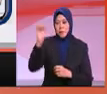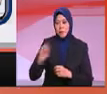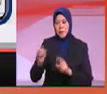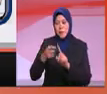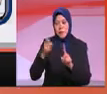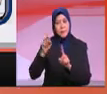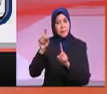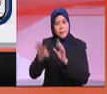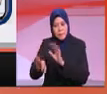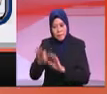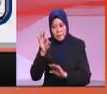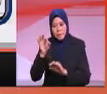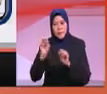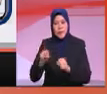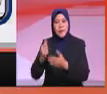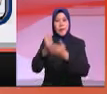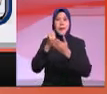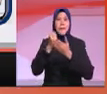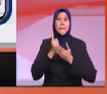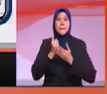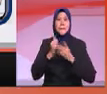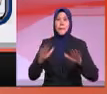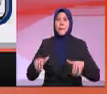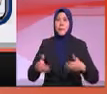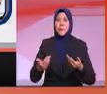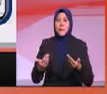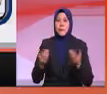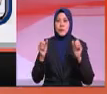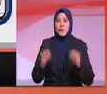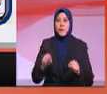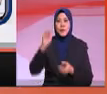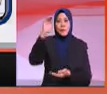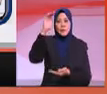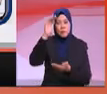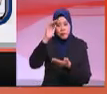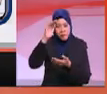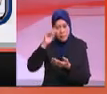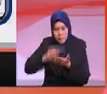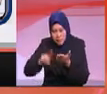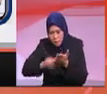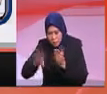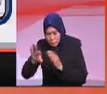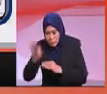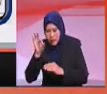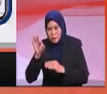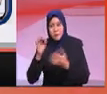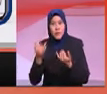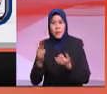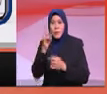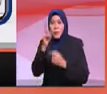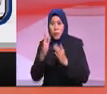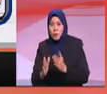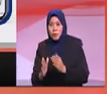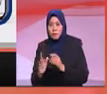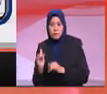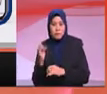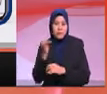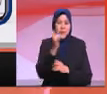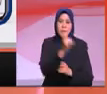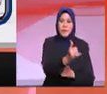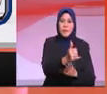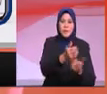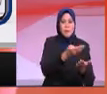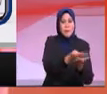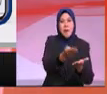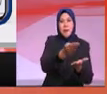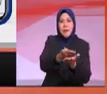daripada pengesanan kita dapat membantu bagaimana kita dapat mengesan seorang yang telah pergi ke, contohnya ke pusat